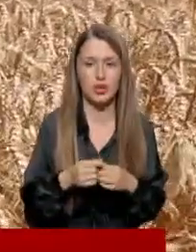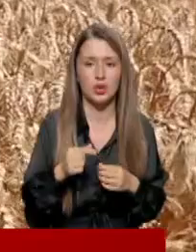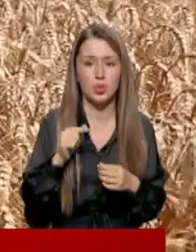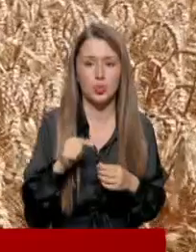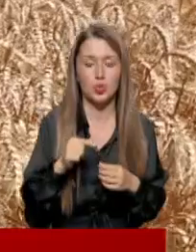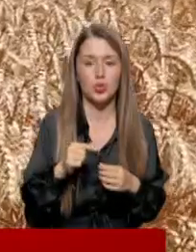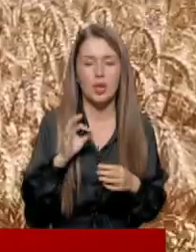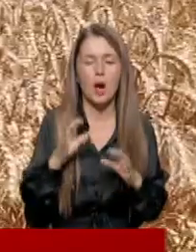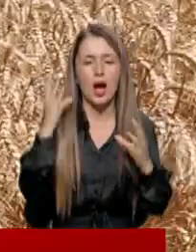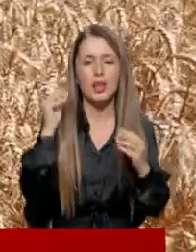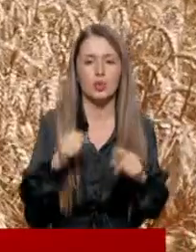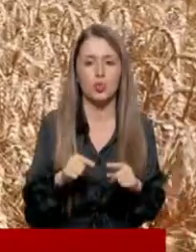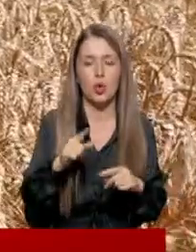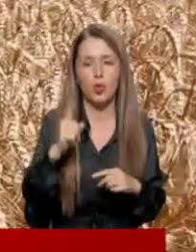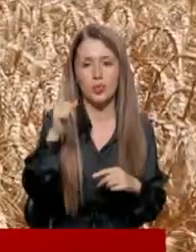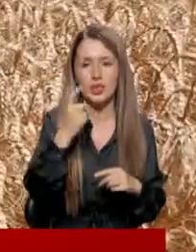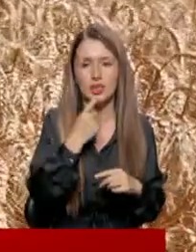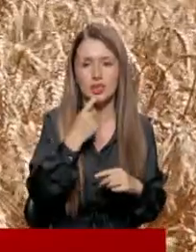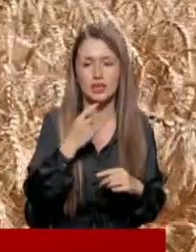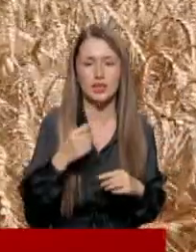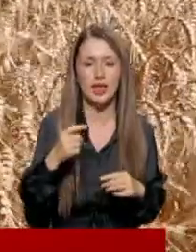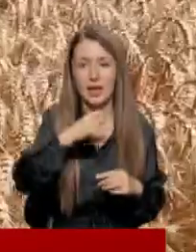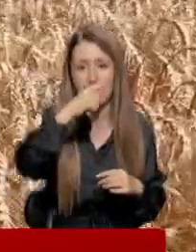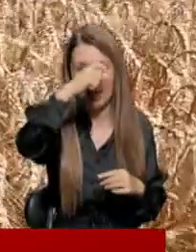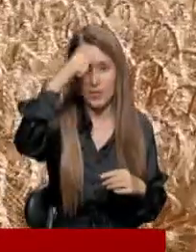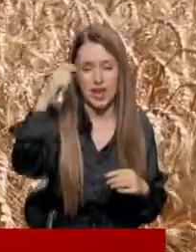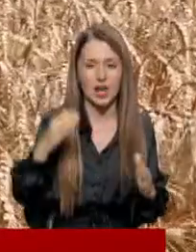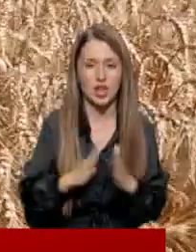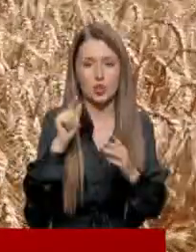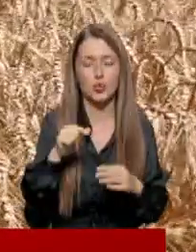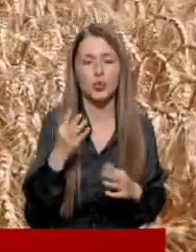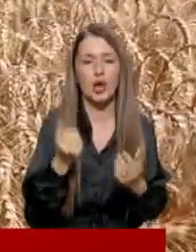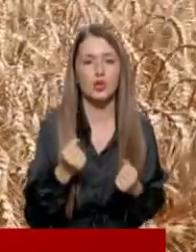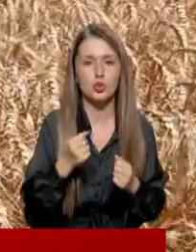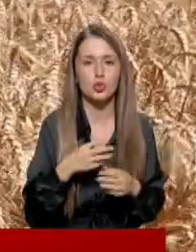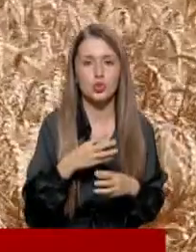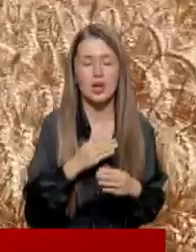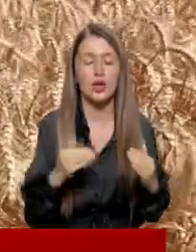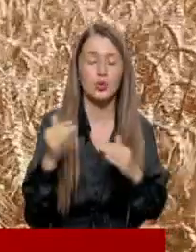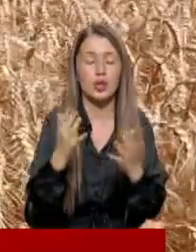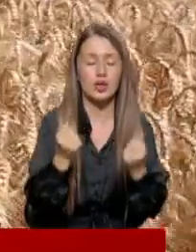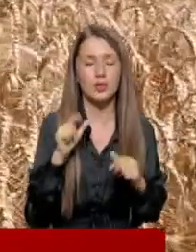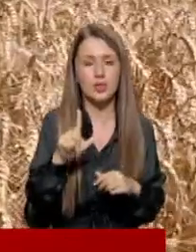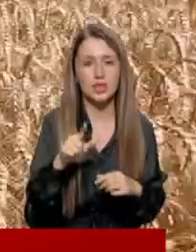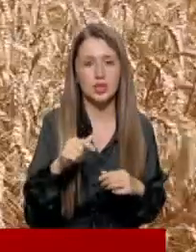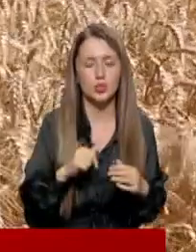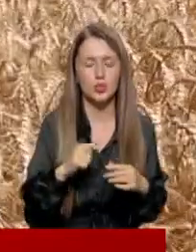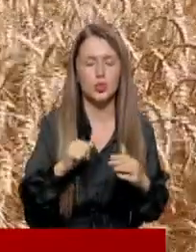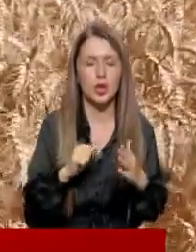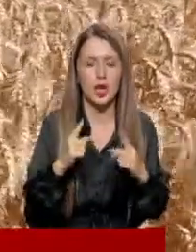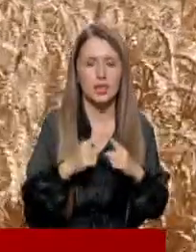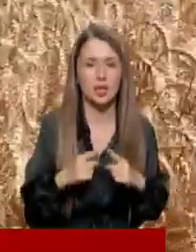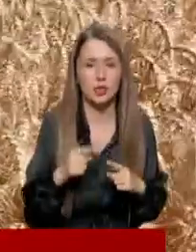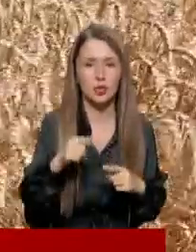onun tam anlamı bu. Yani o bir senelik emeğin karşılığını bugün alıyorsunuz. İşte onu da en yüksek şekilde almanız lazım. Ve bütün hesabınızı da